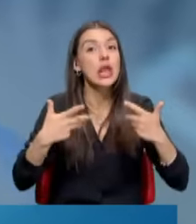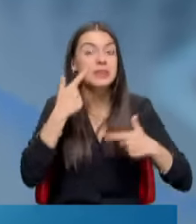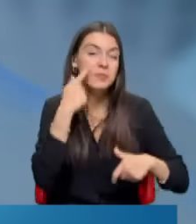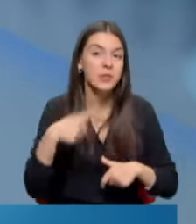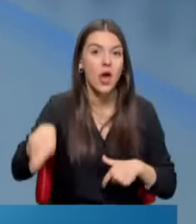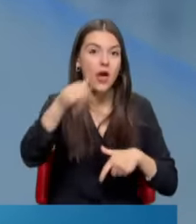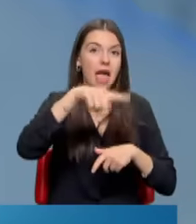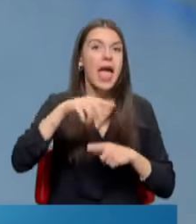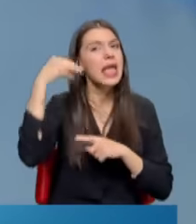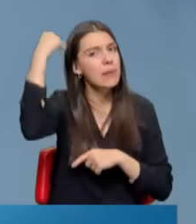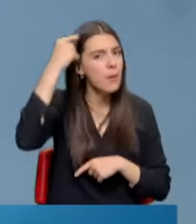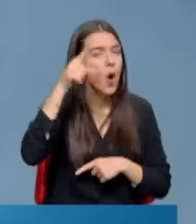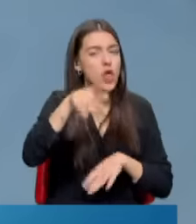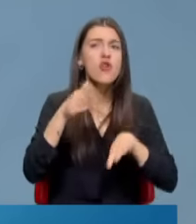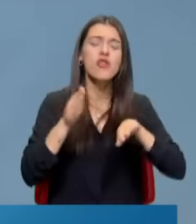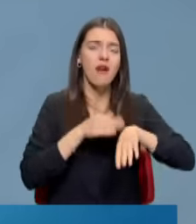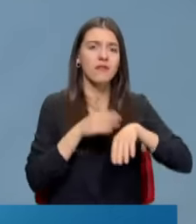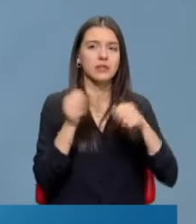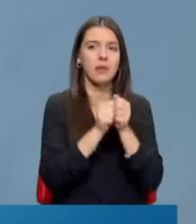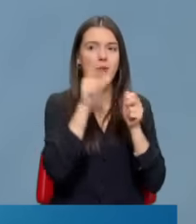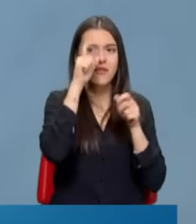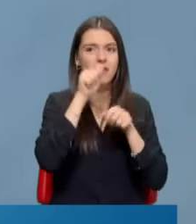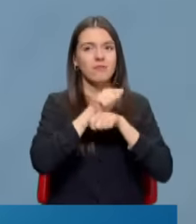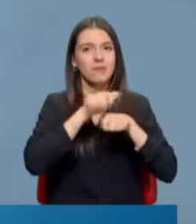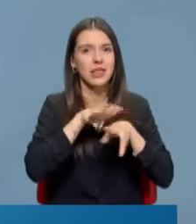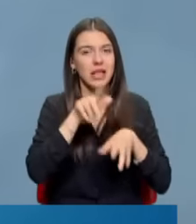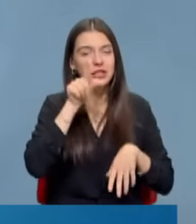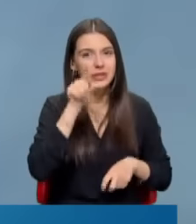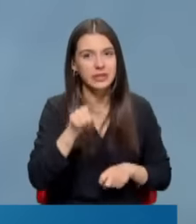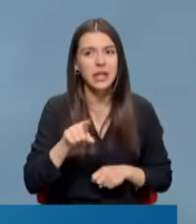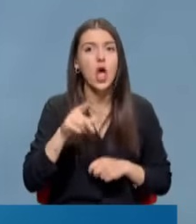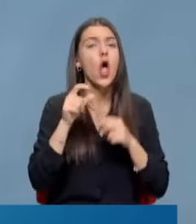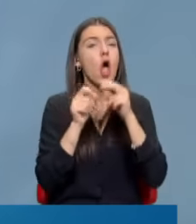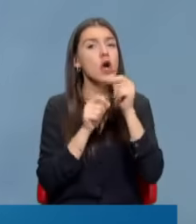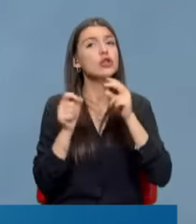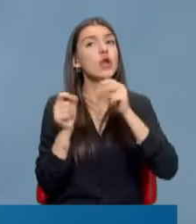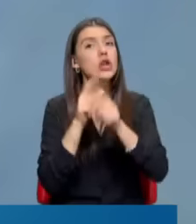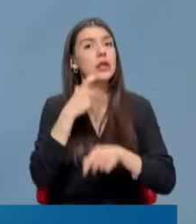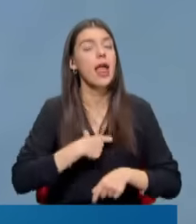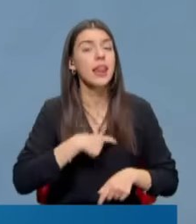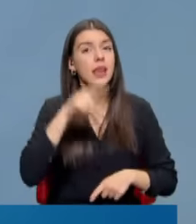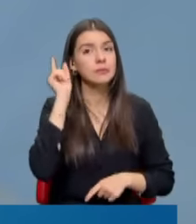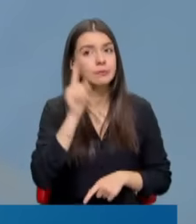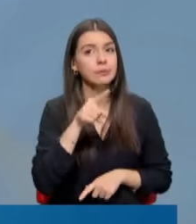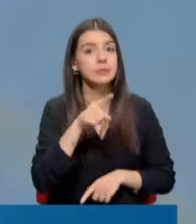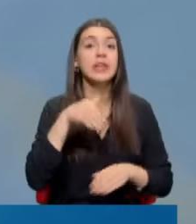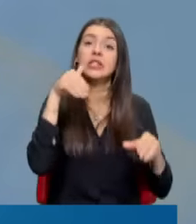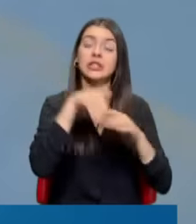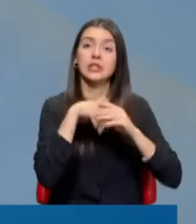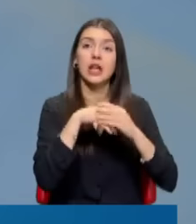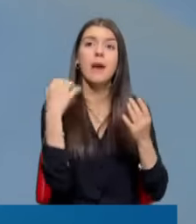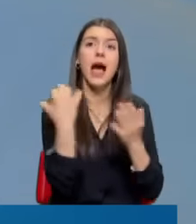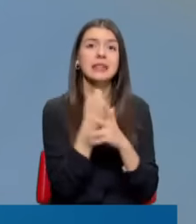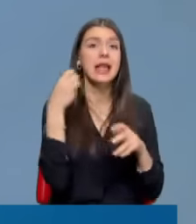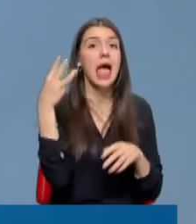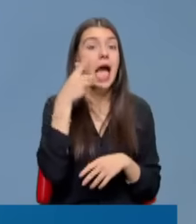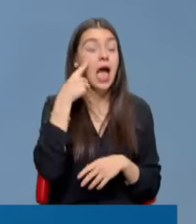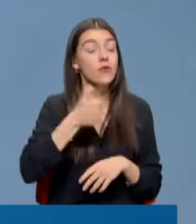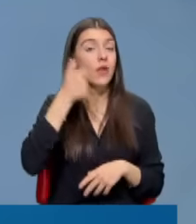ve Yavaş'la birlikte fotoğraf veren CHP Genel Başkanı Özgür Özel seçimde başarı elde ettiğini söyleyen Erdoğan'a